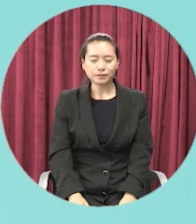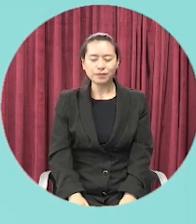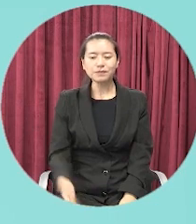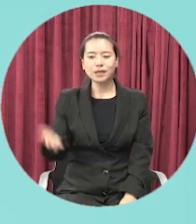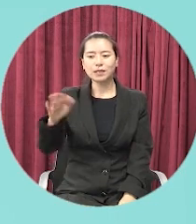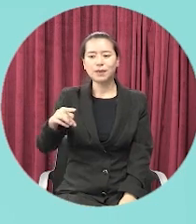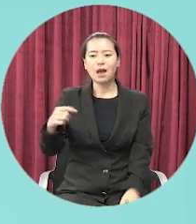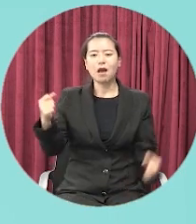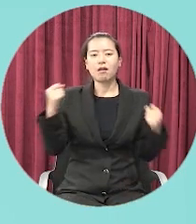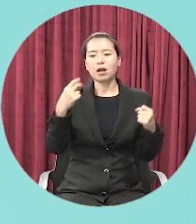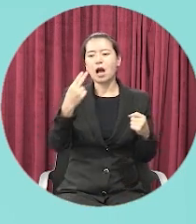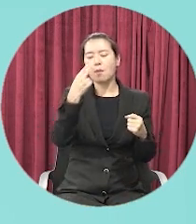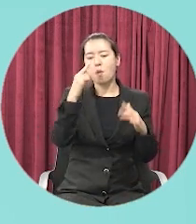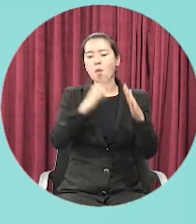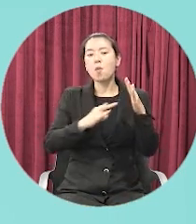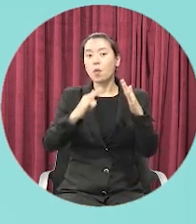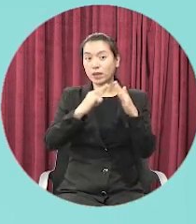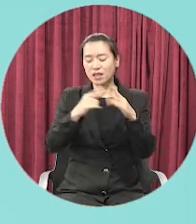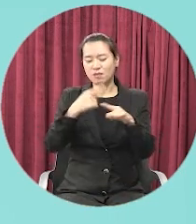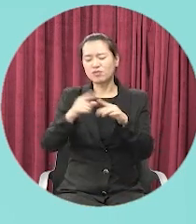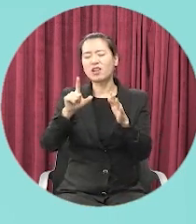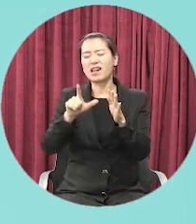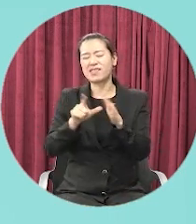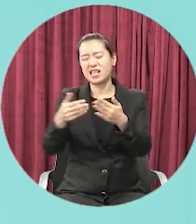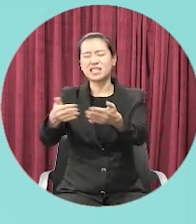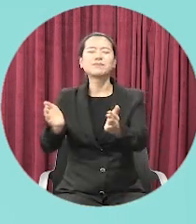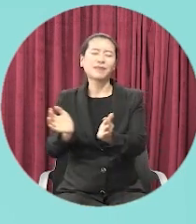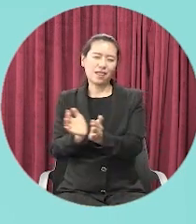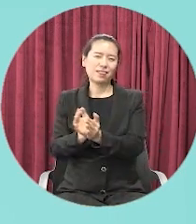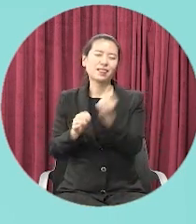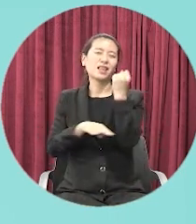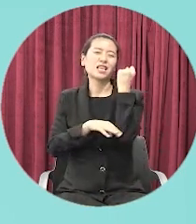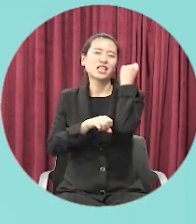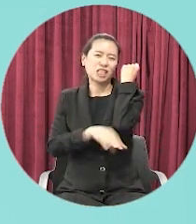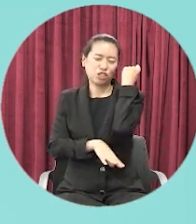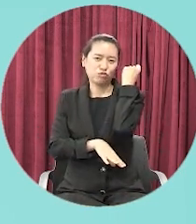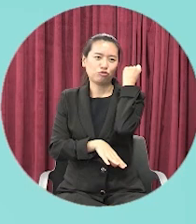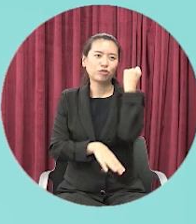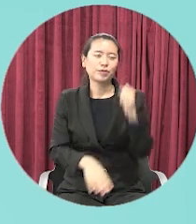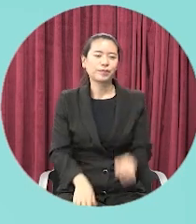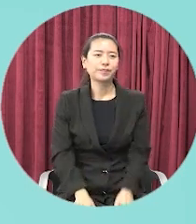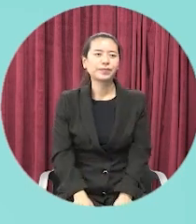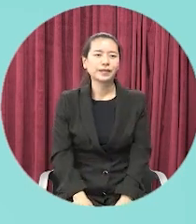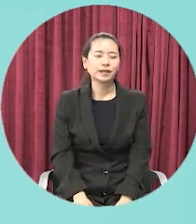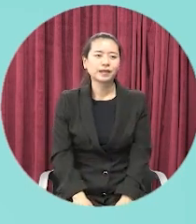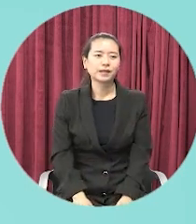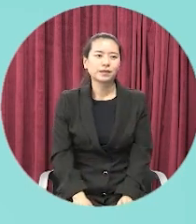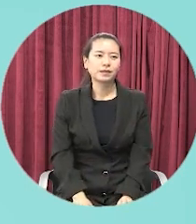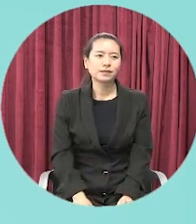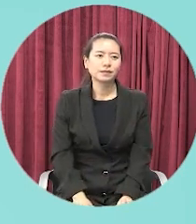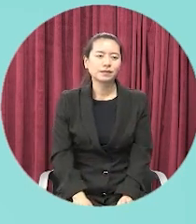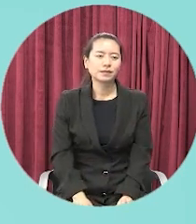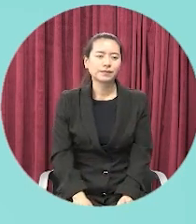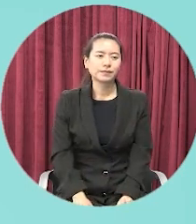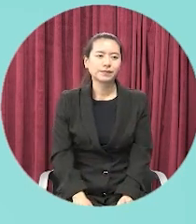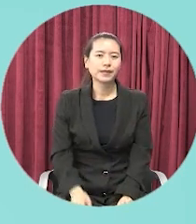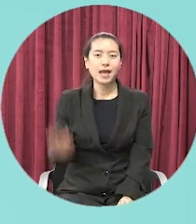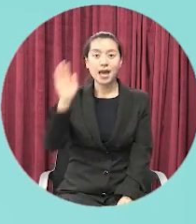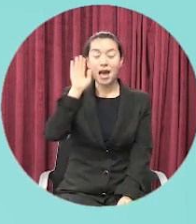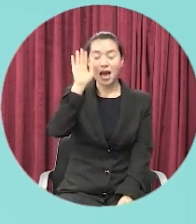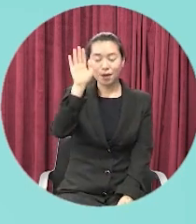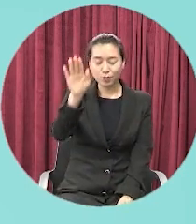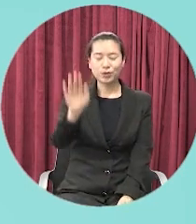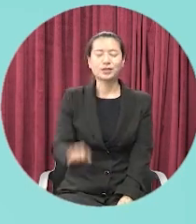이고 근데 그거 1개 점 뭐냐면은 지금 그게 후향적 데이트 하거든요 그런데 앞으로 우리가